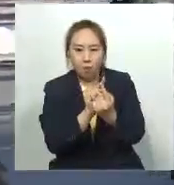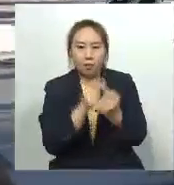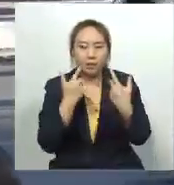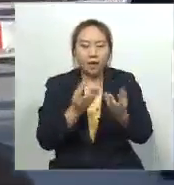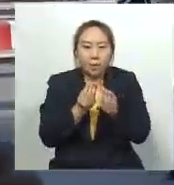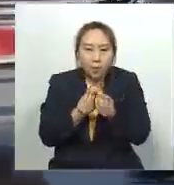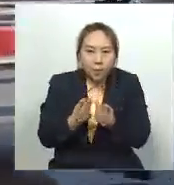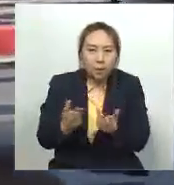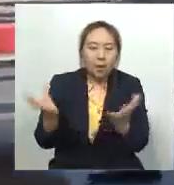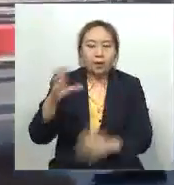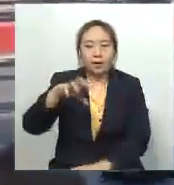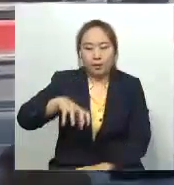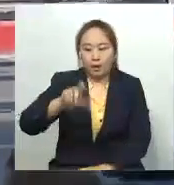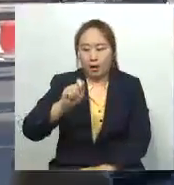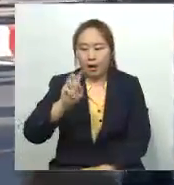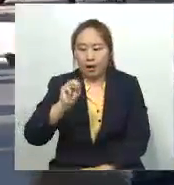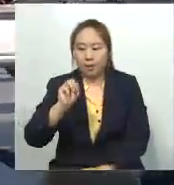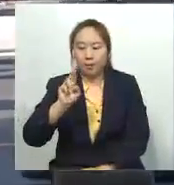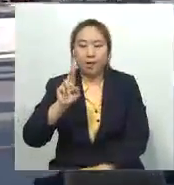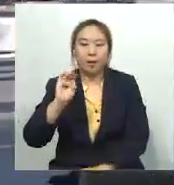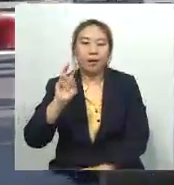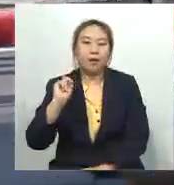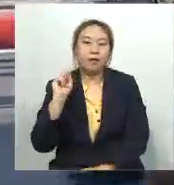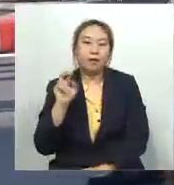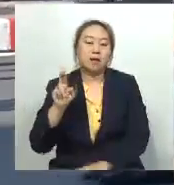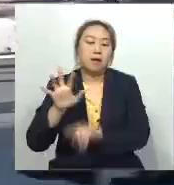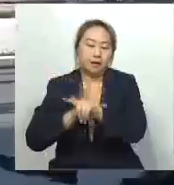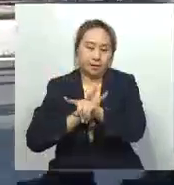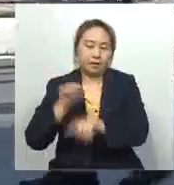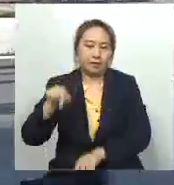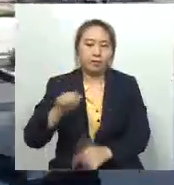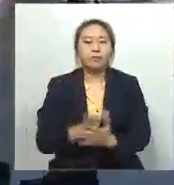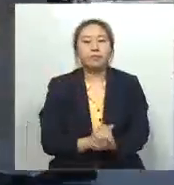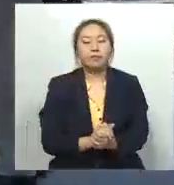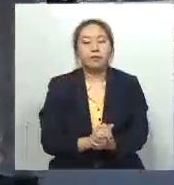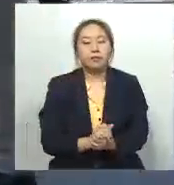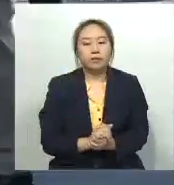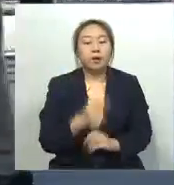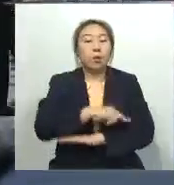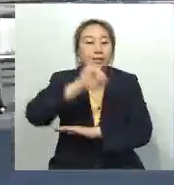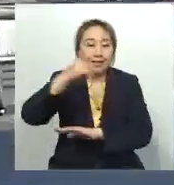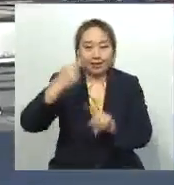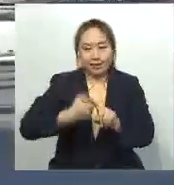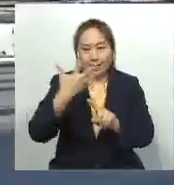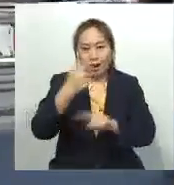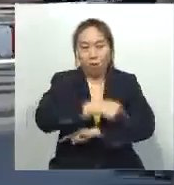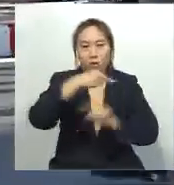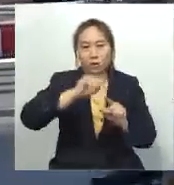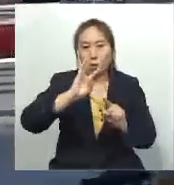งคลณพระที่นั่งอมรินทรวินิจฉัยในพระบรมมหาราชวังส่วนในวันจันทร์ที่6พฤษภา